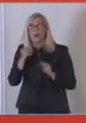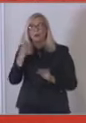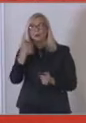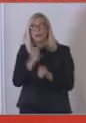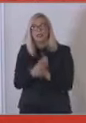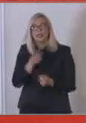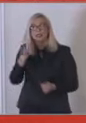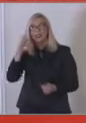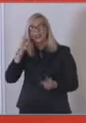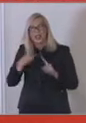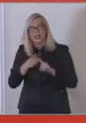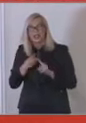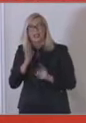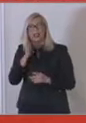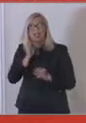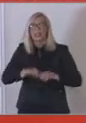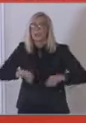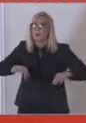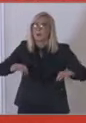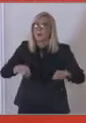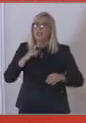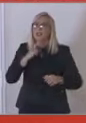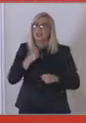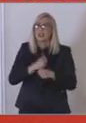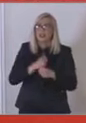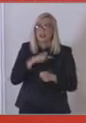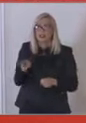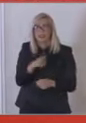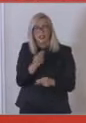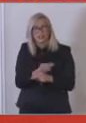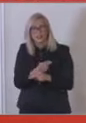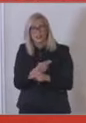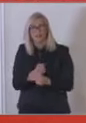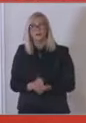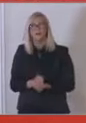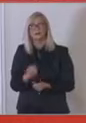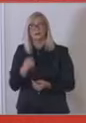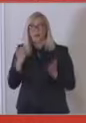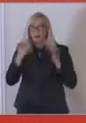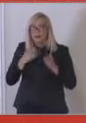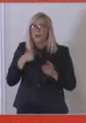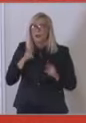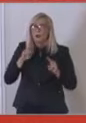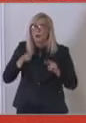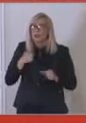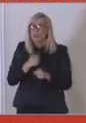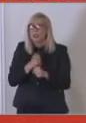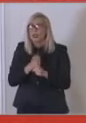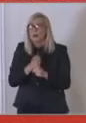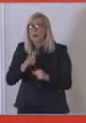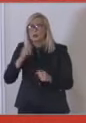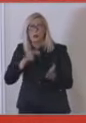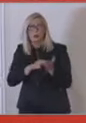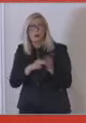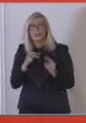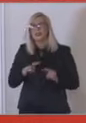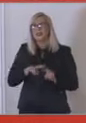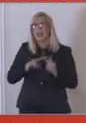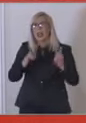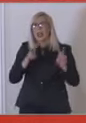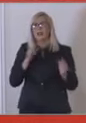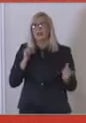Prizren për projekte të arshme për realizim me vendeve tona, dhe besojmë që mund të përpullojmë edhe planet të mira